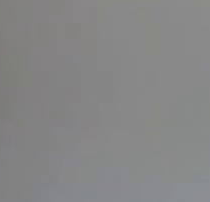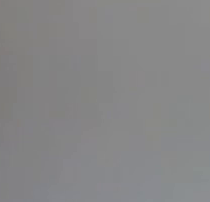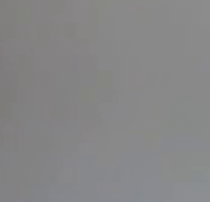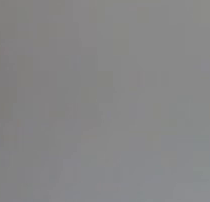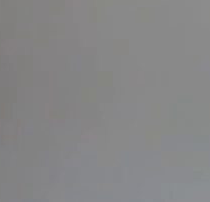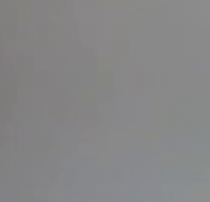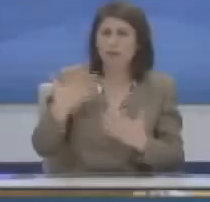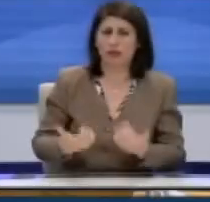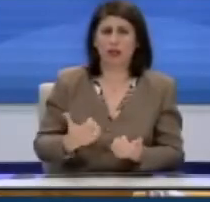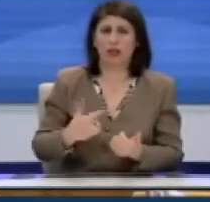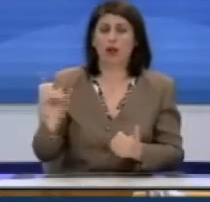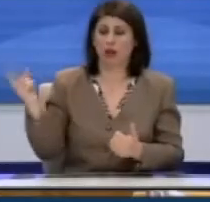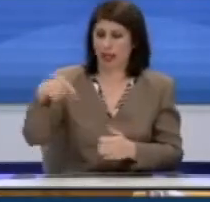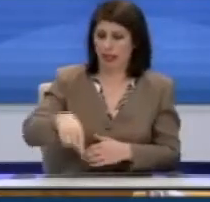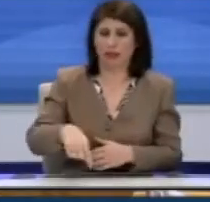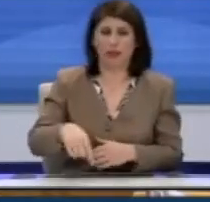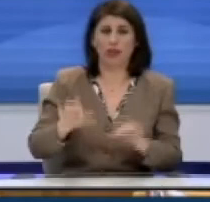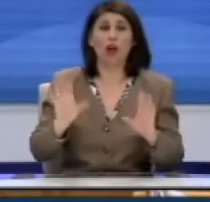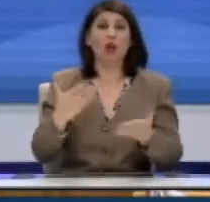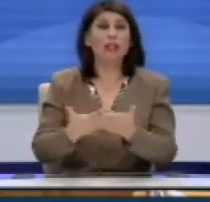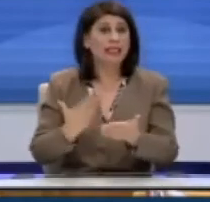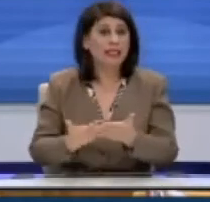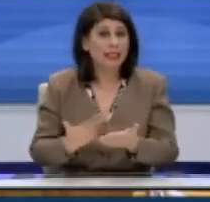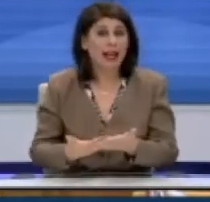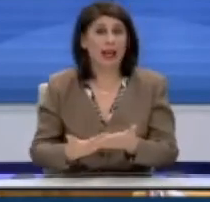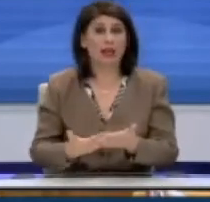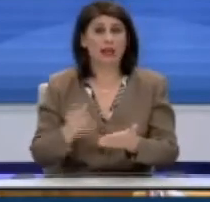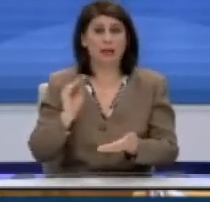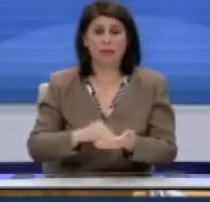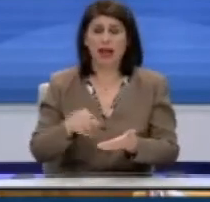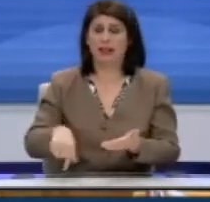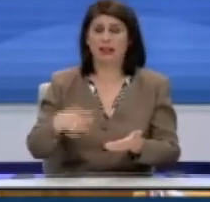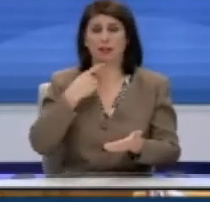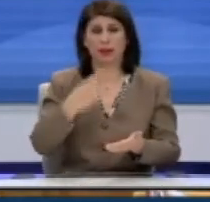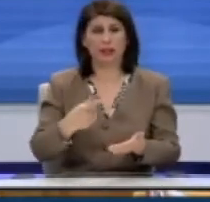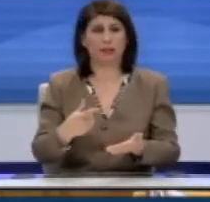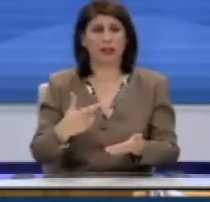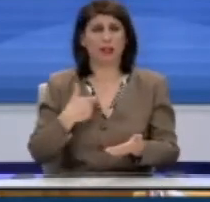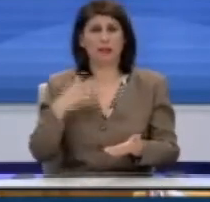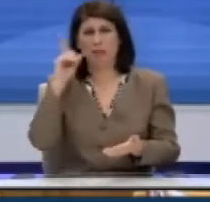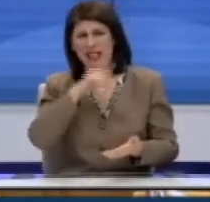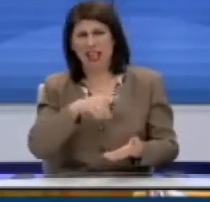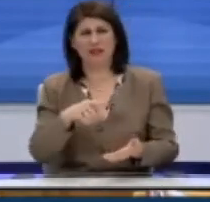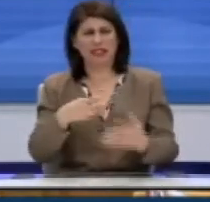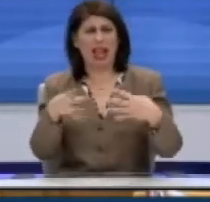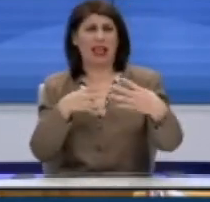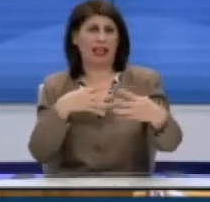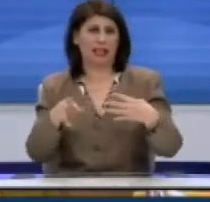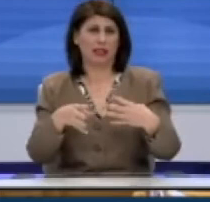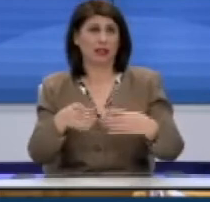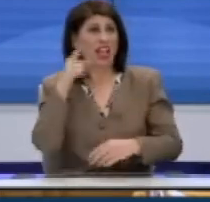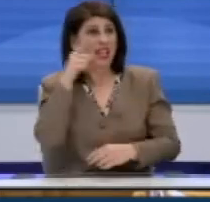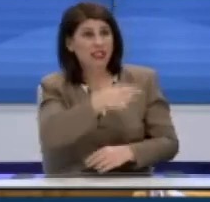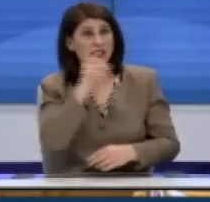Δεν διαφωνήσαμε λοιπόν στην πλειοψηφία που πρέπει να διαμορφώνεται για να υπάρχει σοβαρή διακυβέρνηση στους Δήμους. Διαφωνούμε